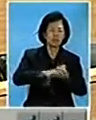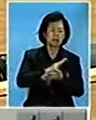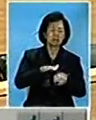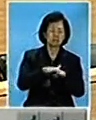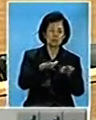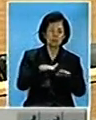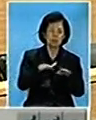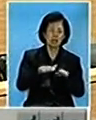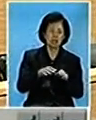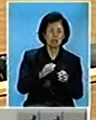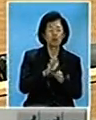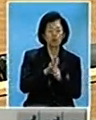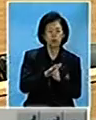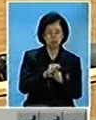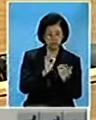ก็เป็นการประหยัดงบประมาณ